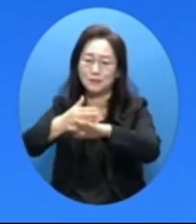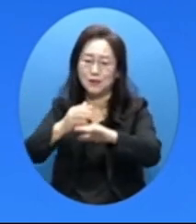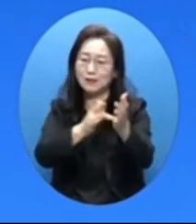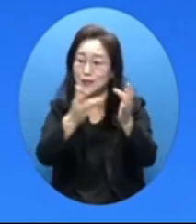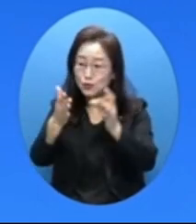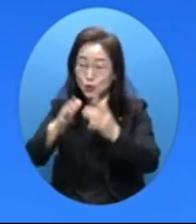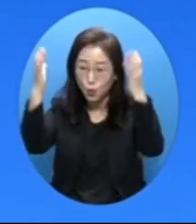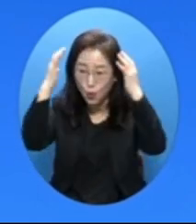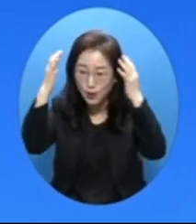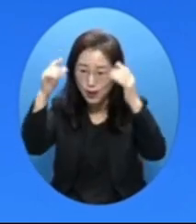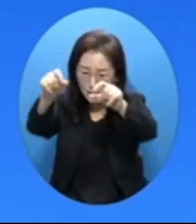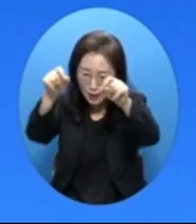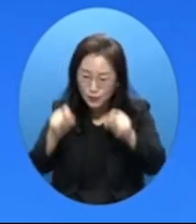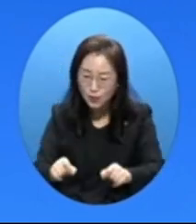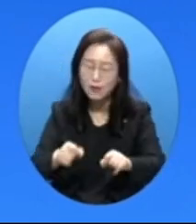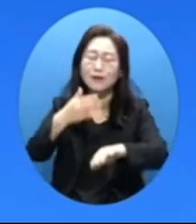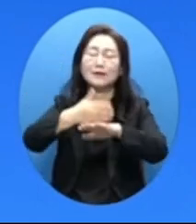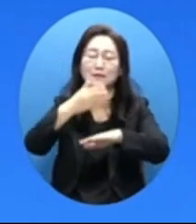동참해야